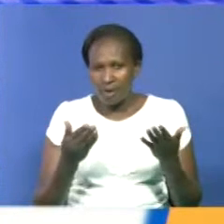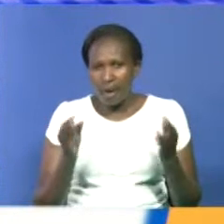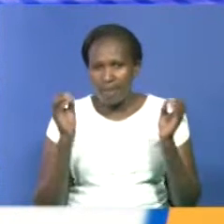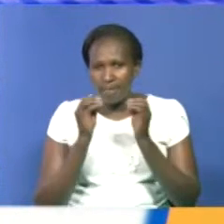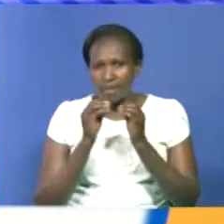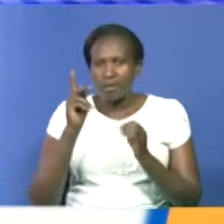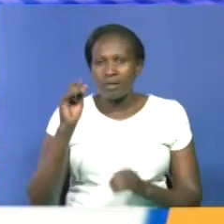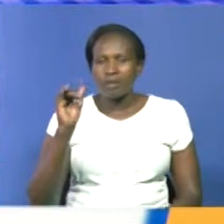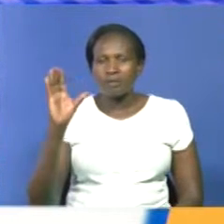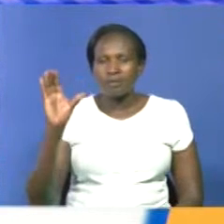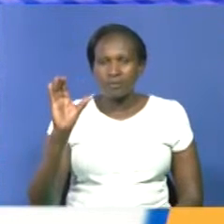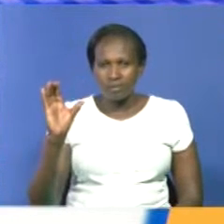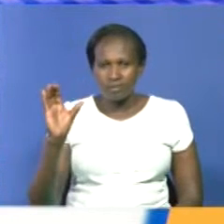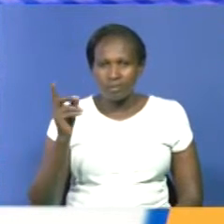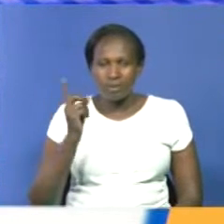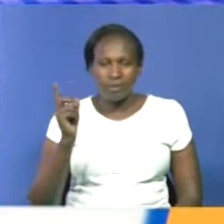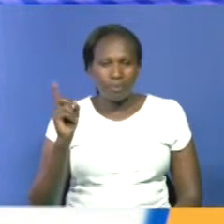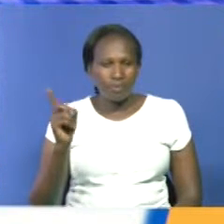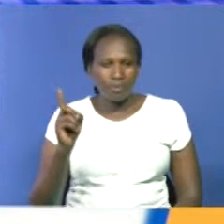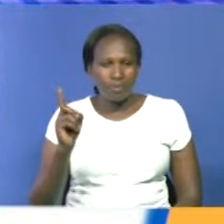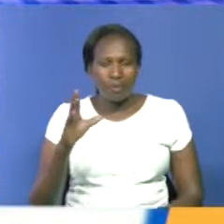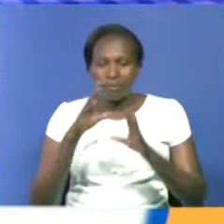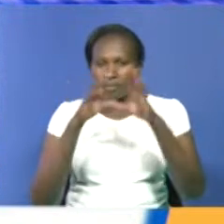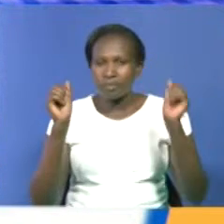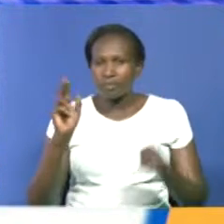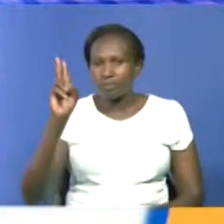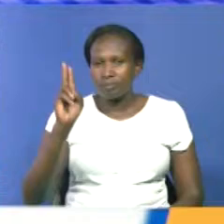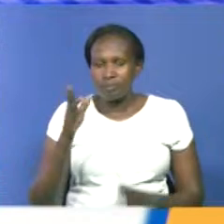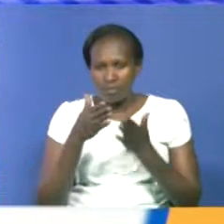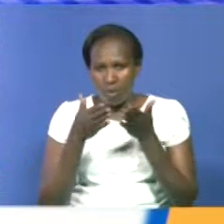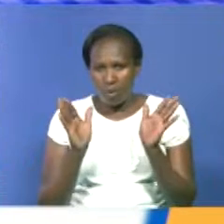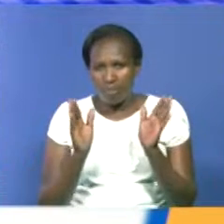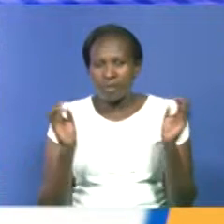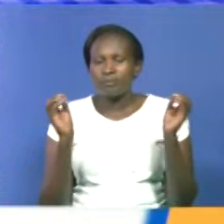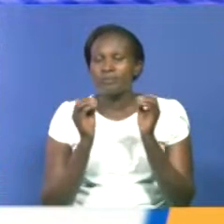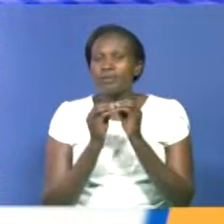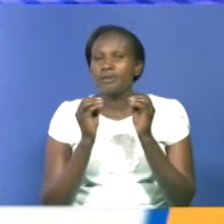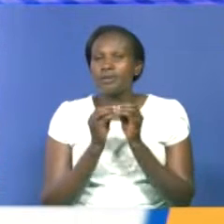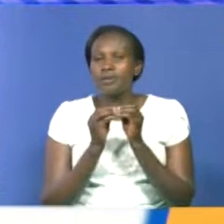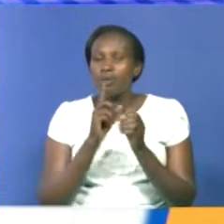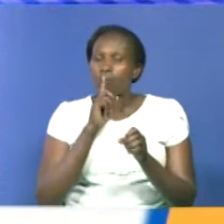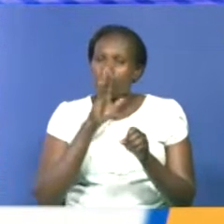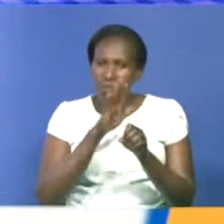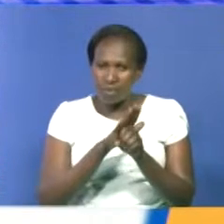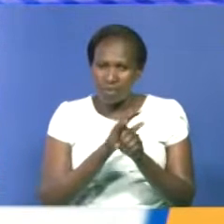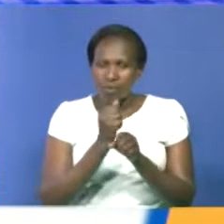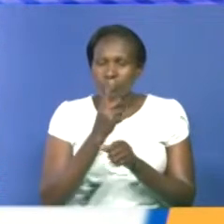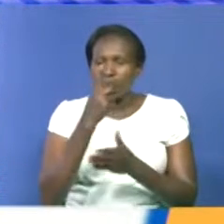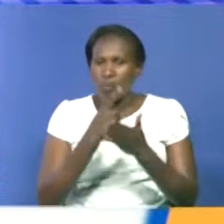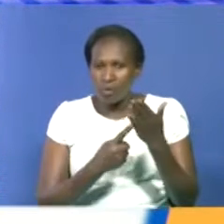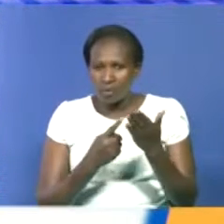mikutano KICC jijini Nairobi. Rais Uhuru Kenyatta alifungua rasmi kongamano hilo, ameahidi kubuniwa kwa